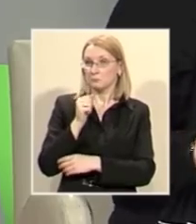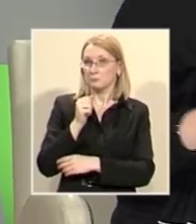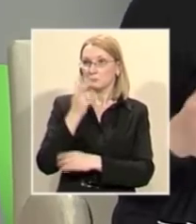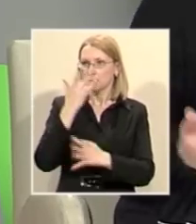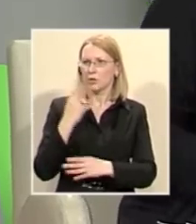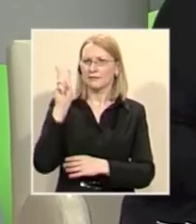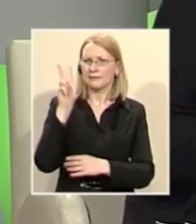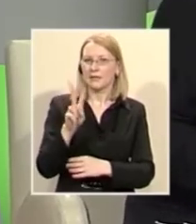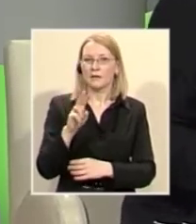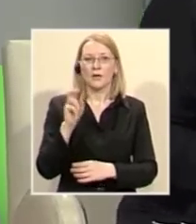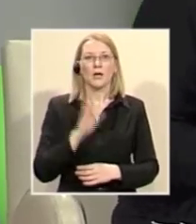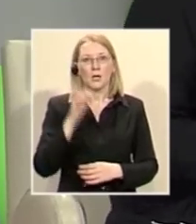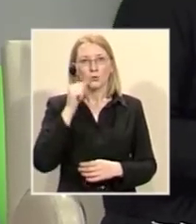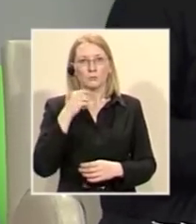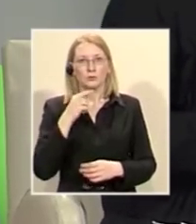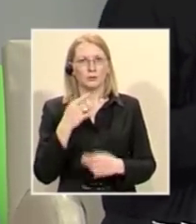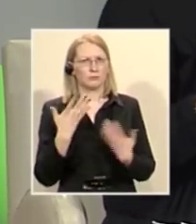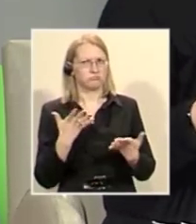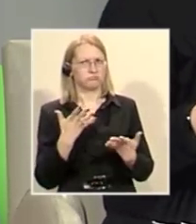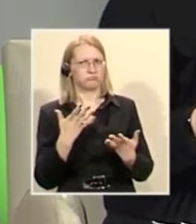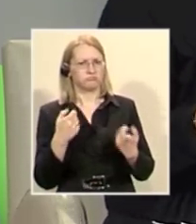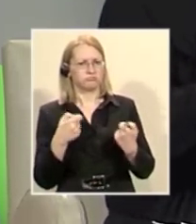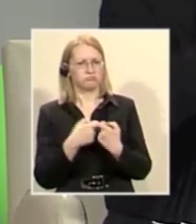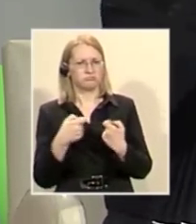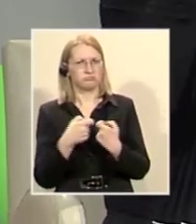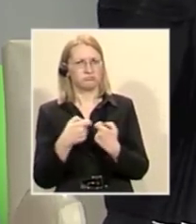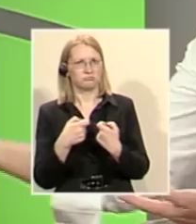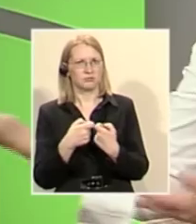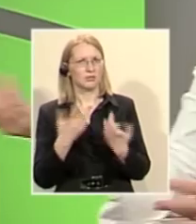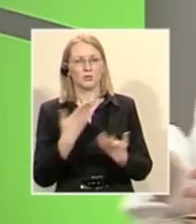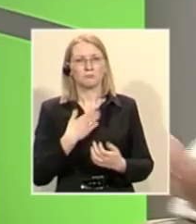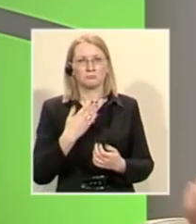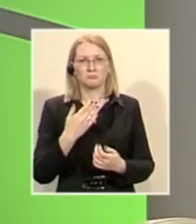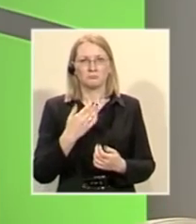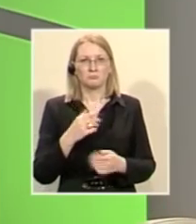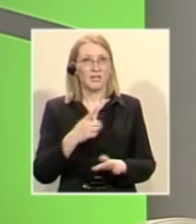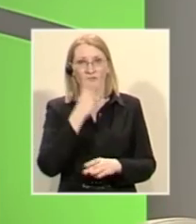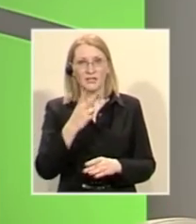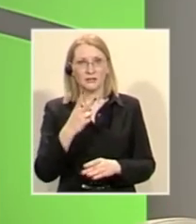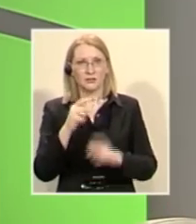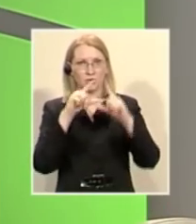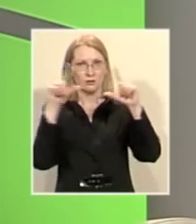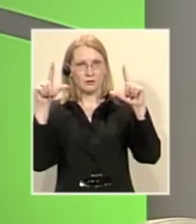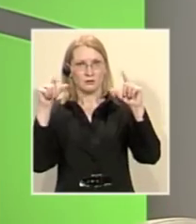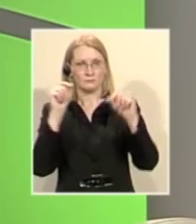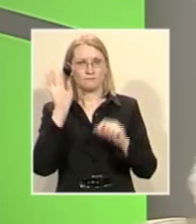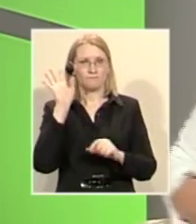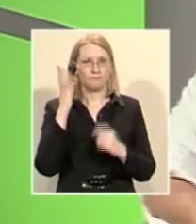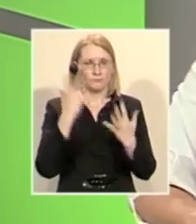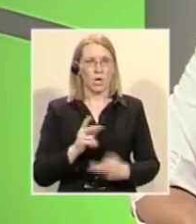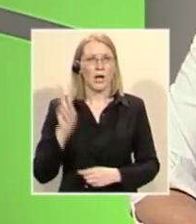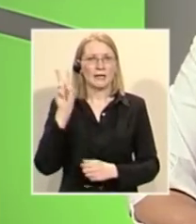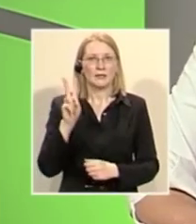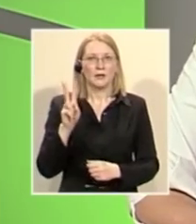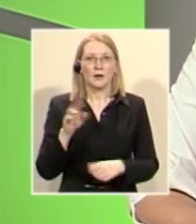ne kažem. Da, jer ne znamo. Ja isto ne znam da ja moram Miloša pitati nešto. Kaj ne vidiš nešto? Ti to gore? I on kaže, oprostite, kaže, ja sam mislila da